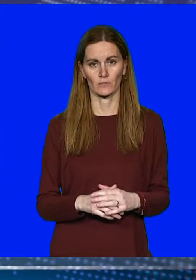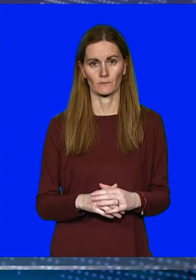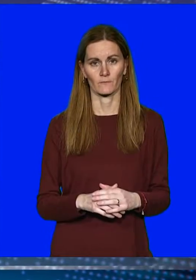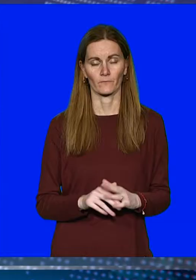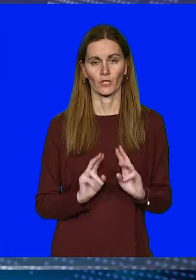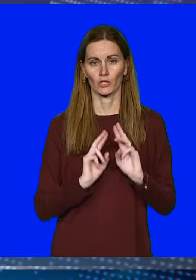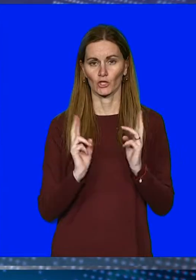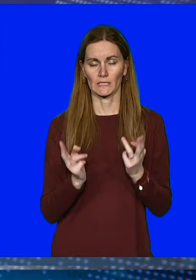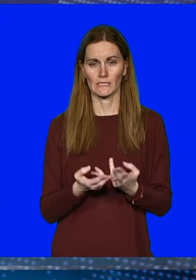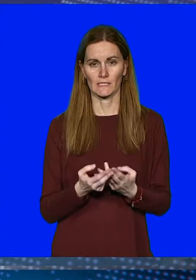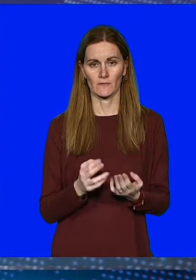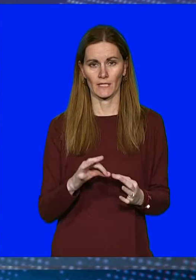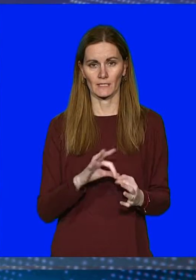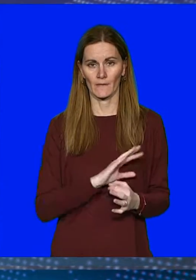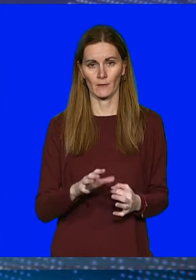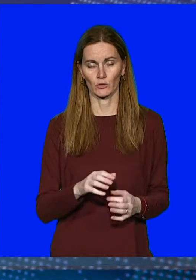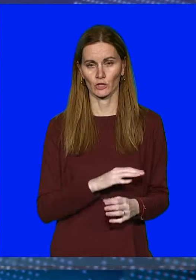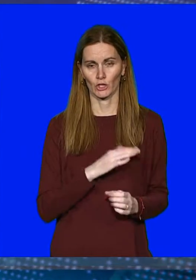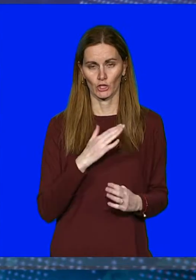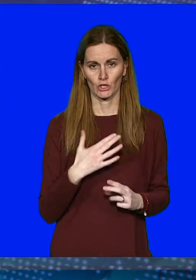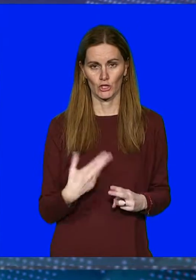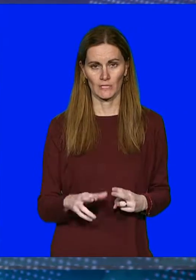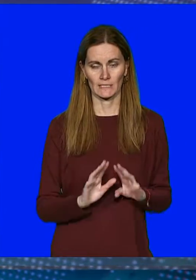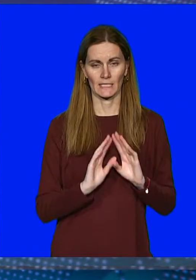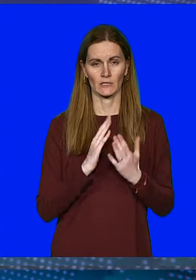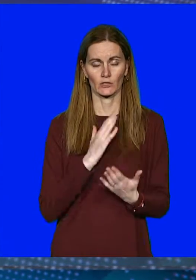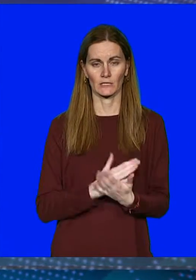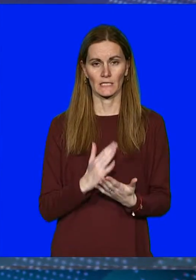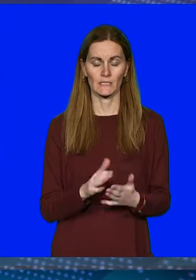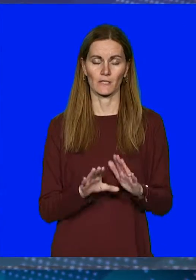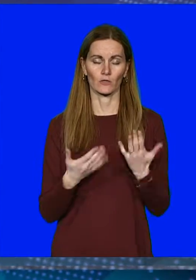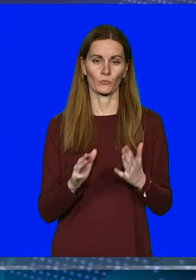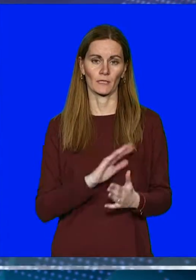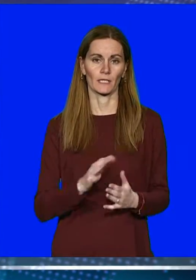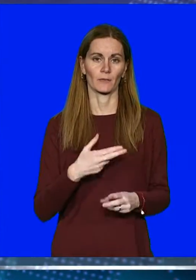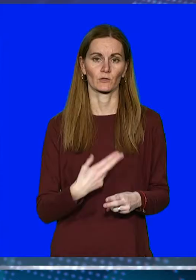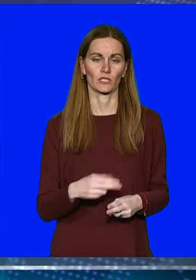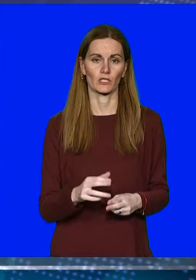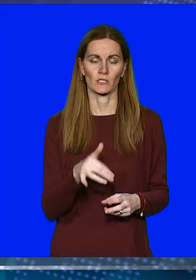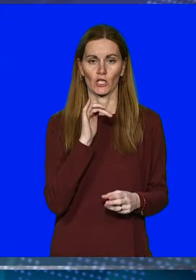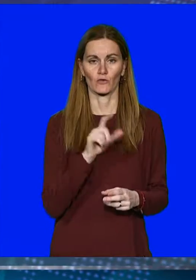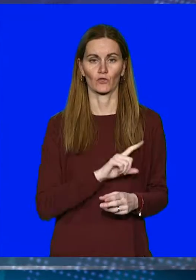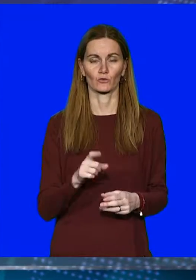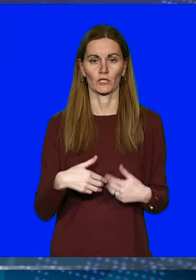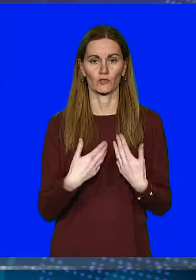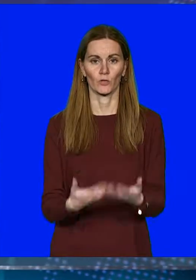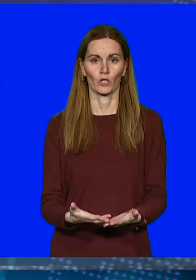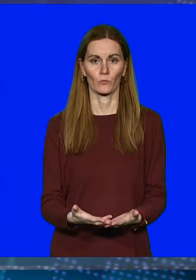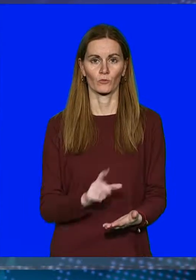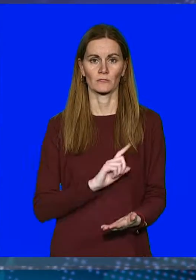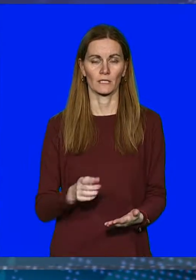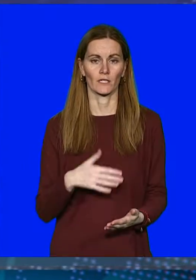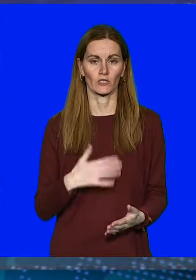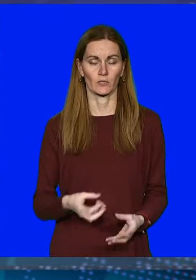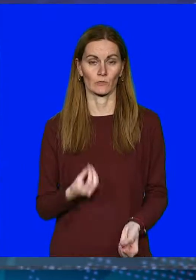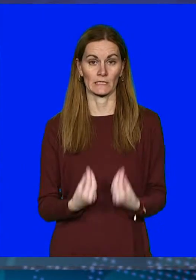sve analize. Dakle, dok sve analize ne budu jedan kroz jedan i dok svaki dokument ne bude jedan kroz jedan, vodu nećemo naravno